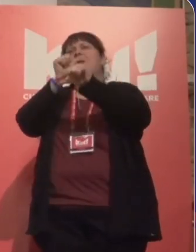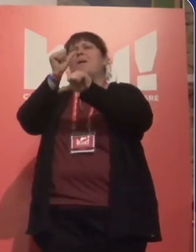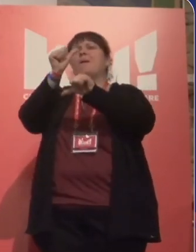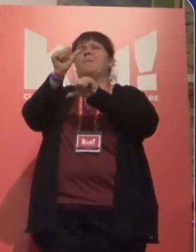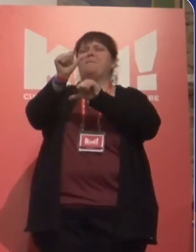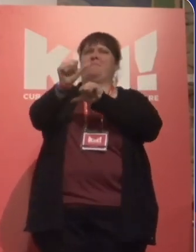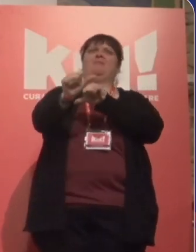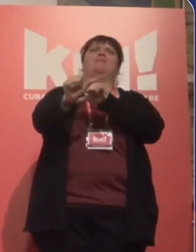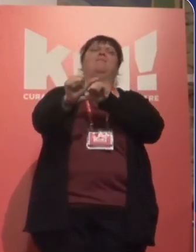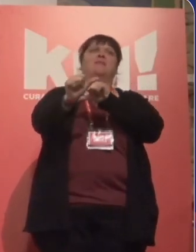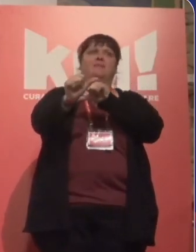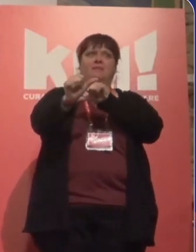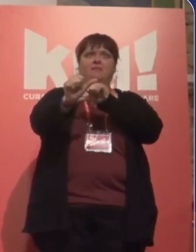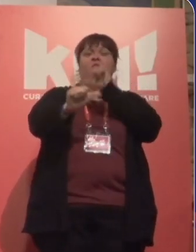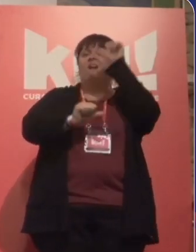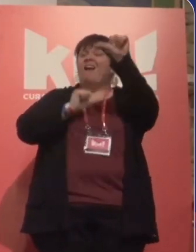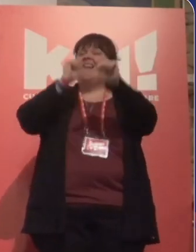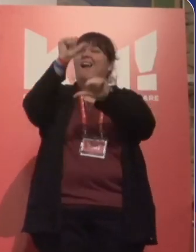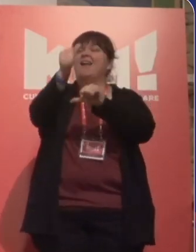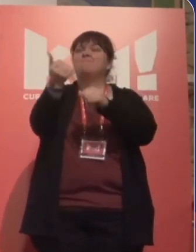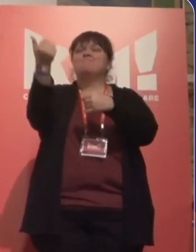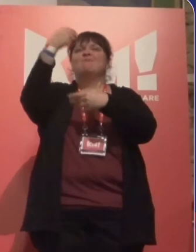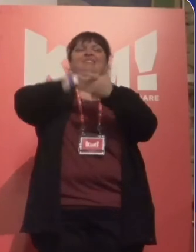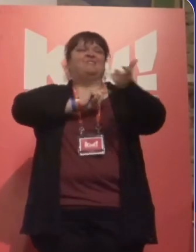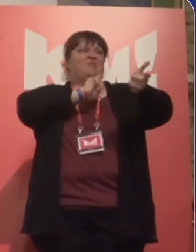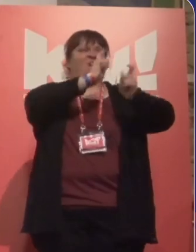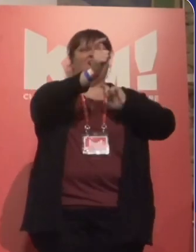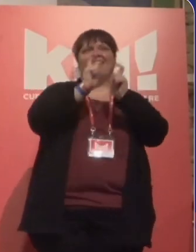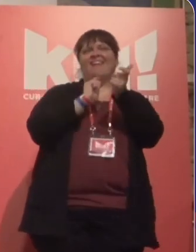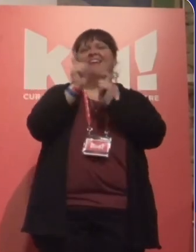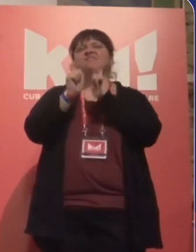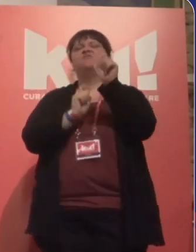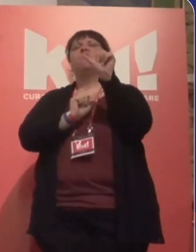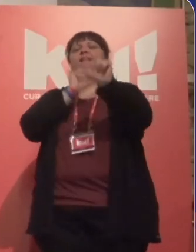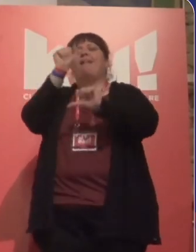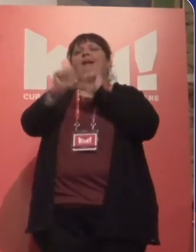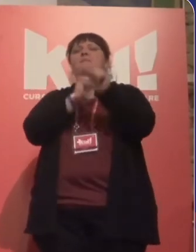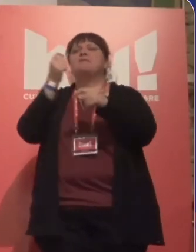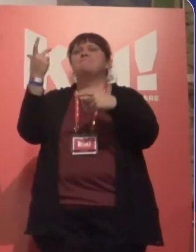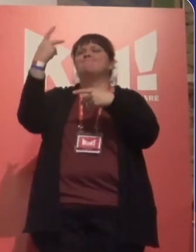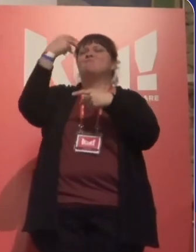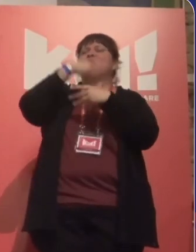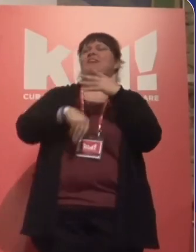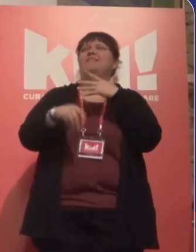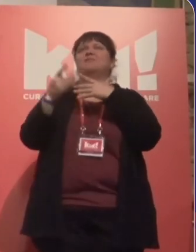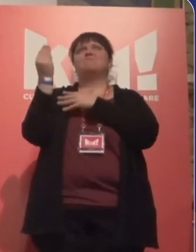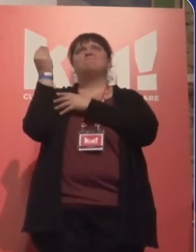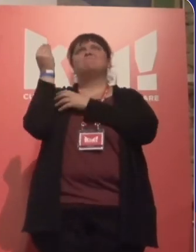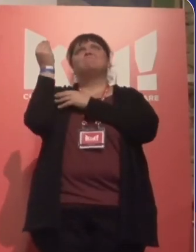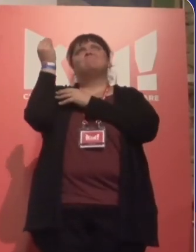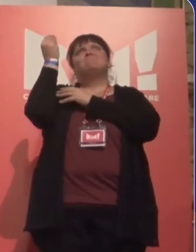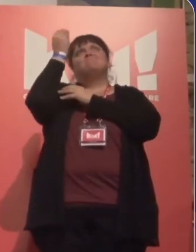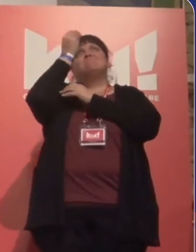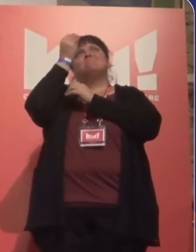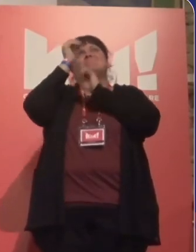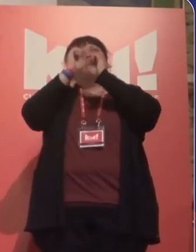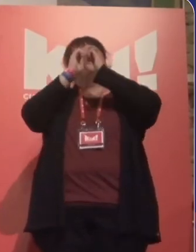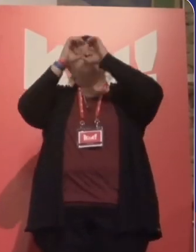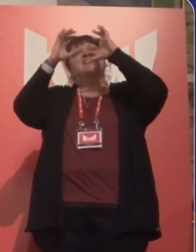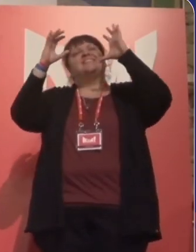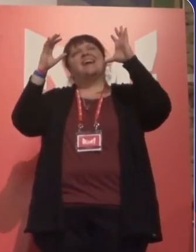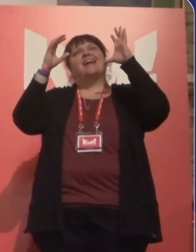capacità di pensare una rigenerazione in grado di far